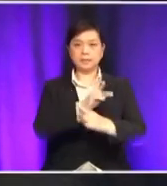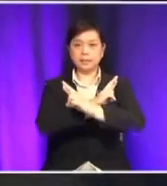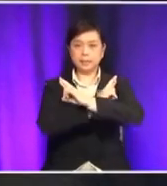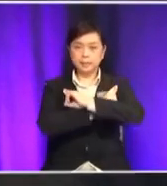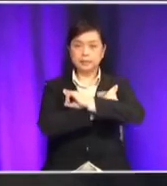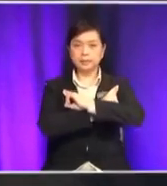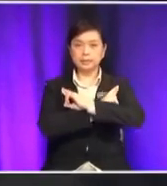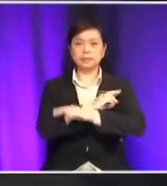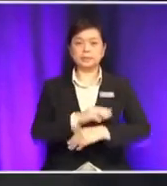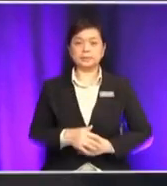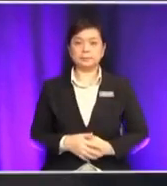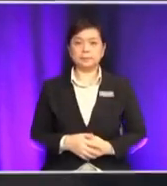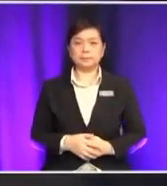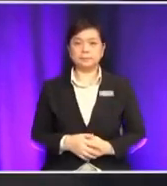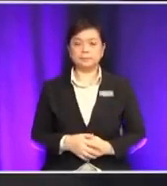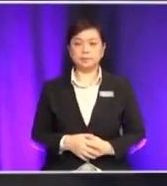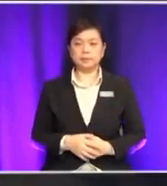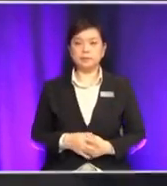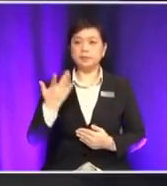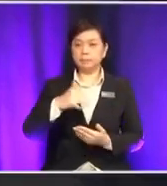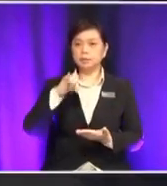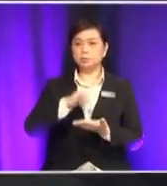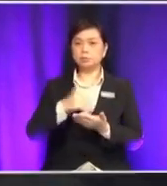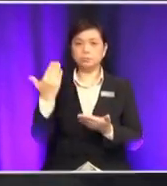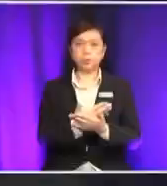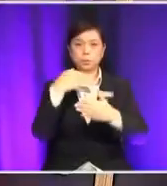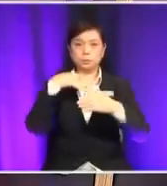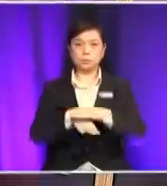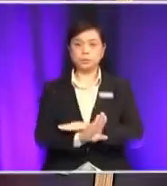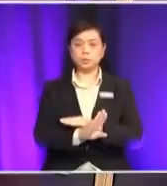kita hendak masuk kepada meiosis Oke